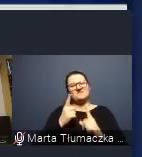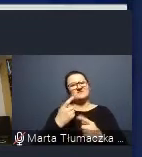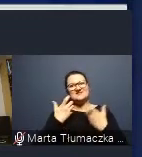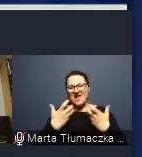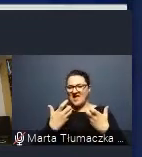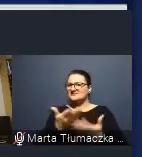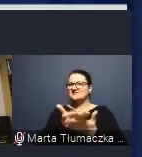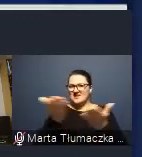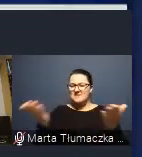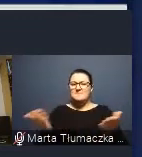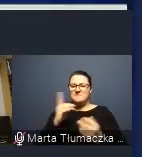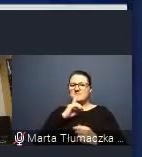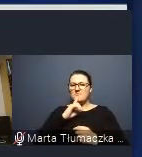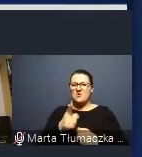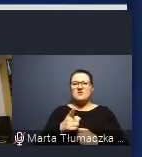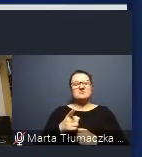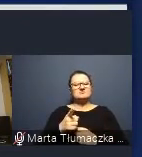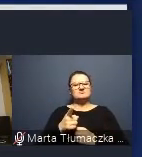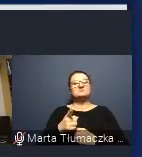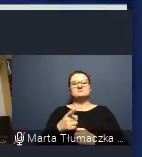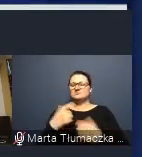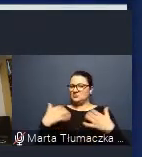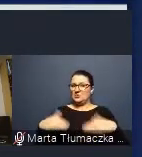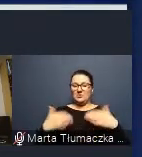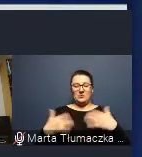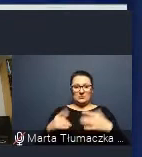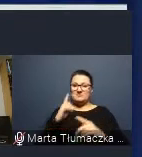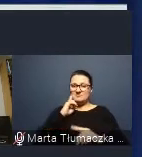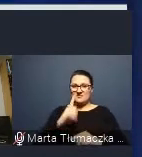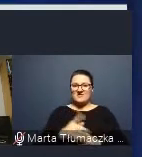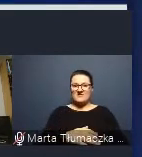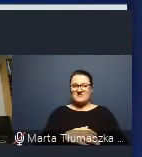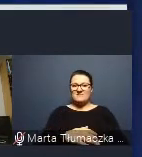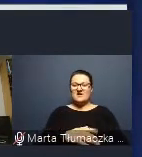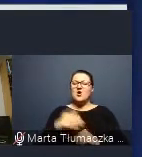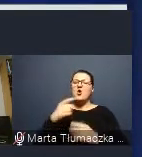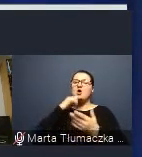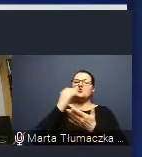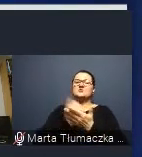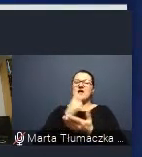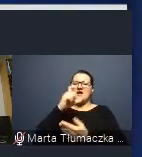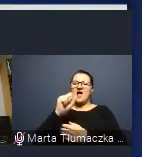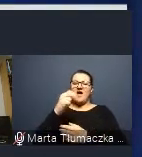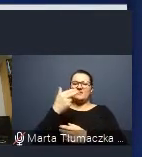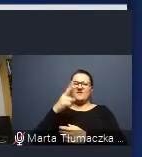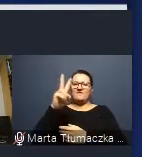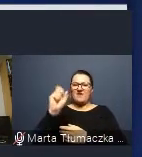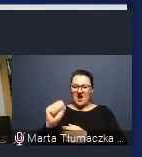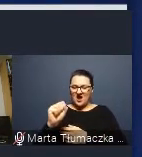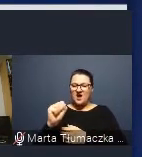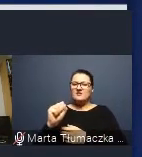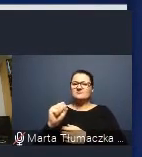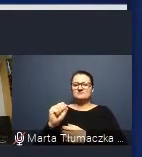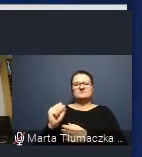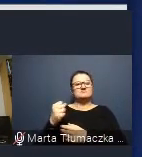bo są no niesamowite. Pani Ola korzysta z Canwy. I mówię,